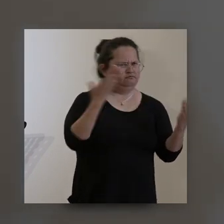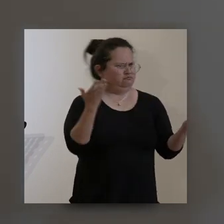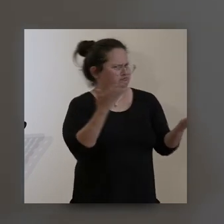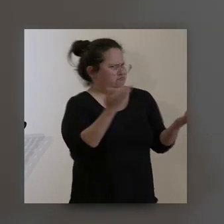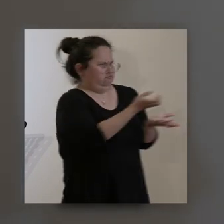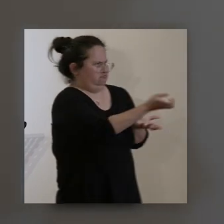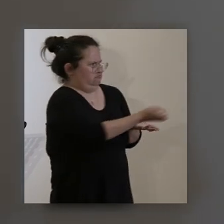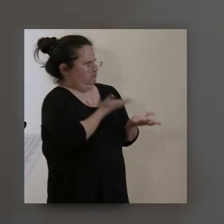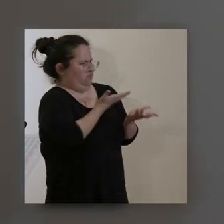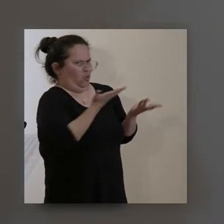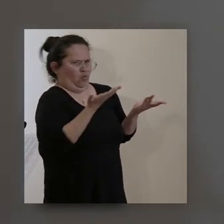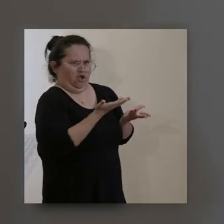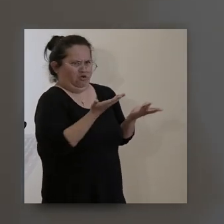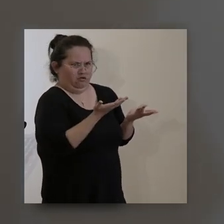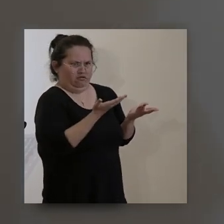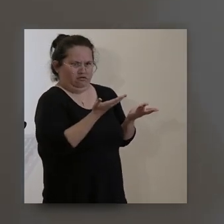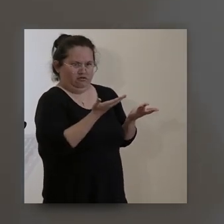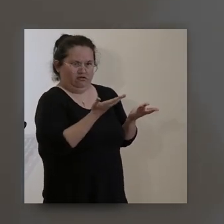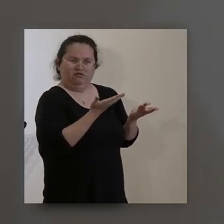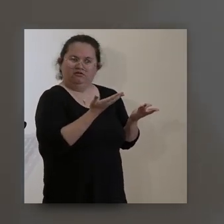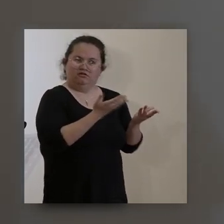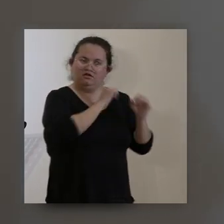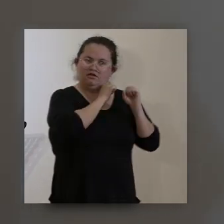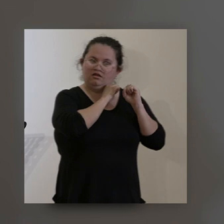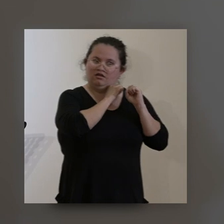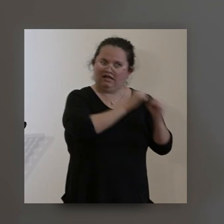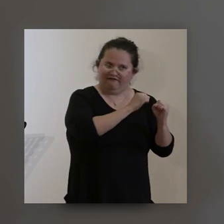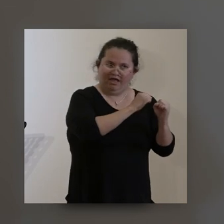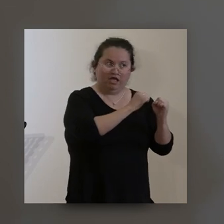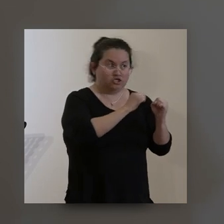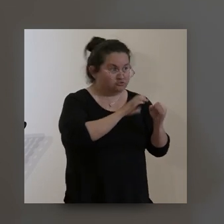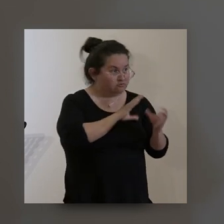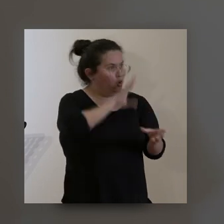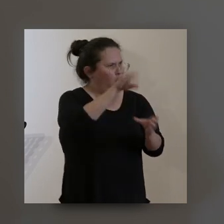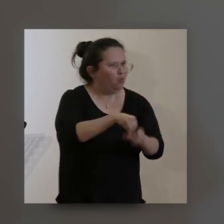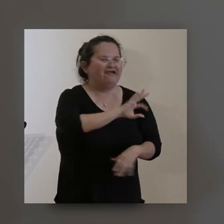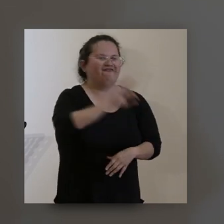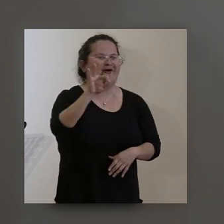tout simplement? D'abord que l'esclavage existait sur le sol de France.